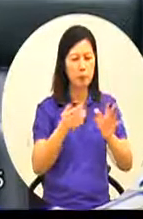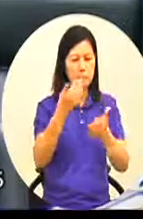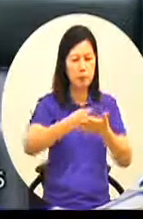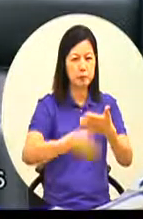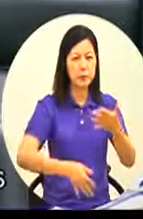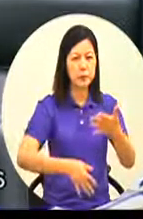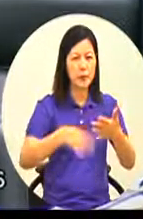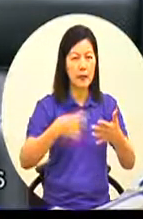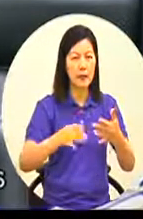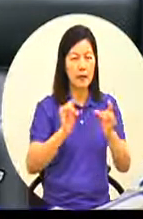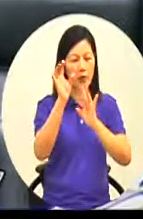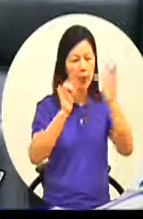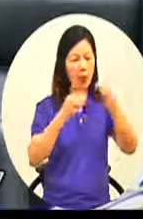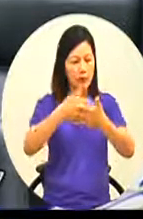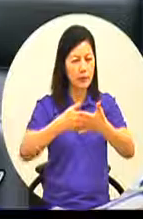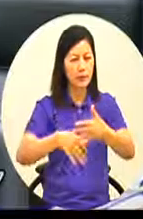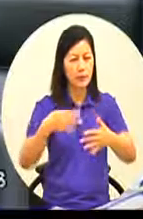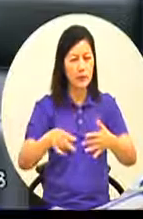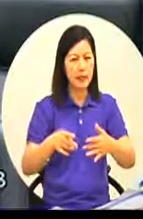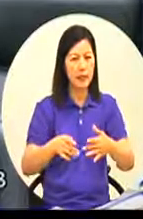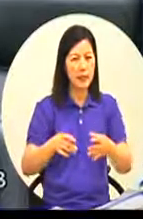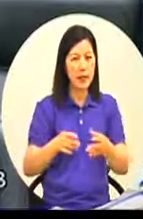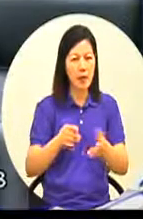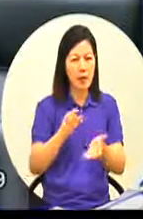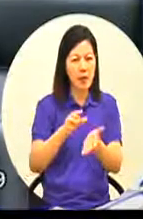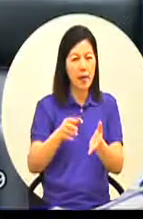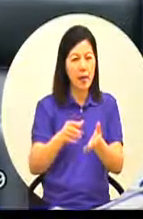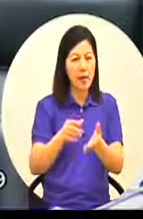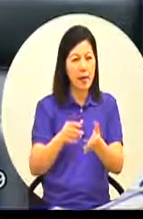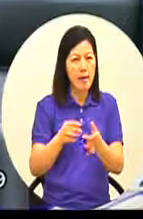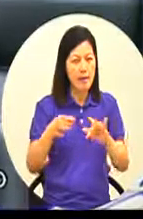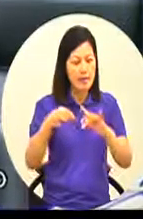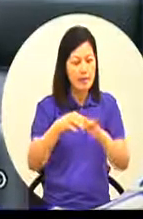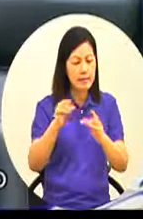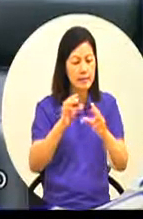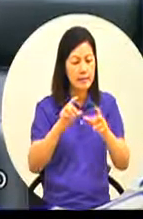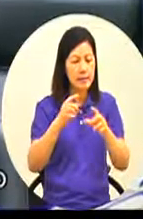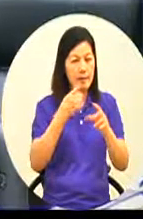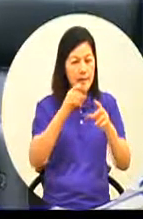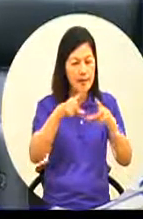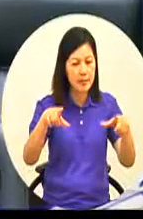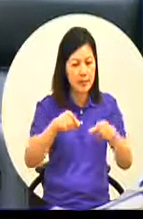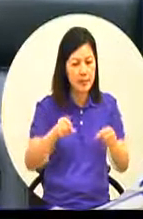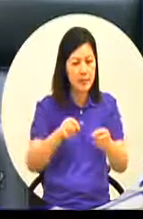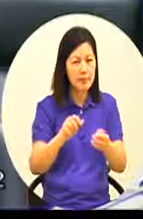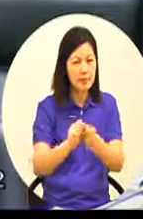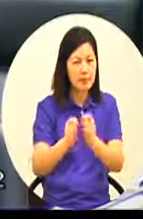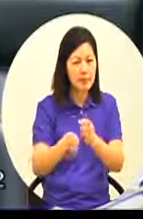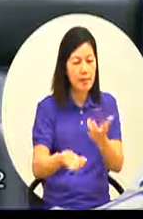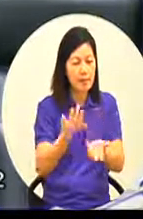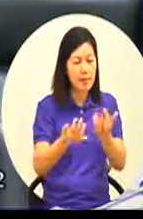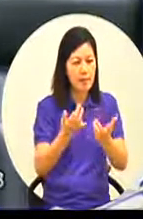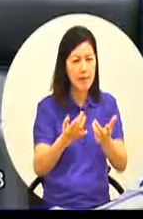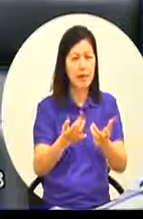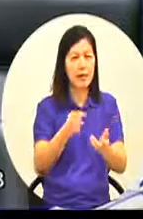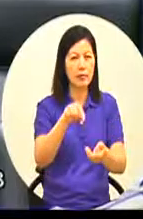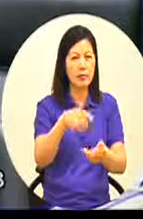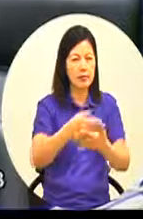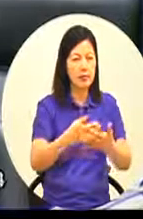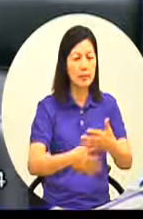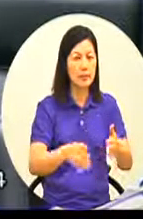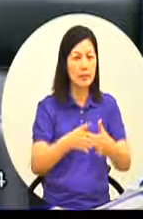火，还有这个金纸，还有这个香枝这个等等这个行为啊哈，啊所以才来推